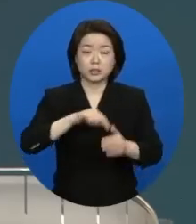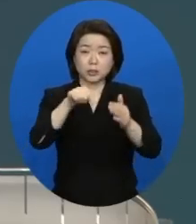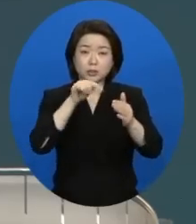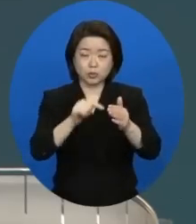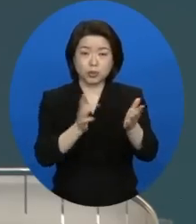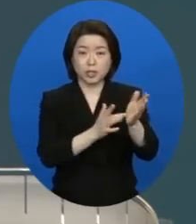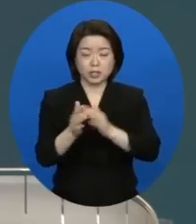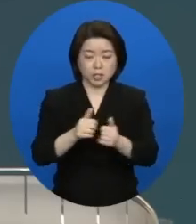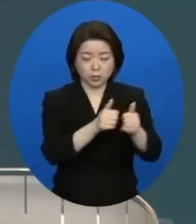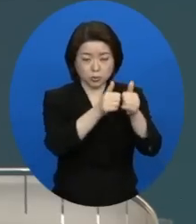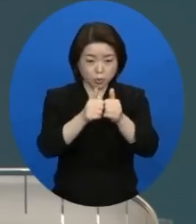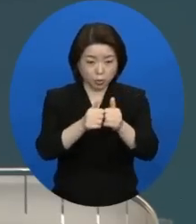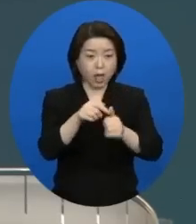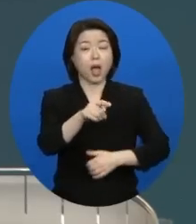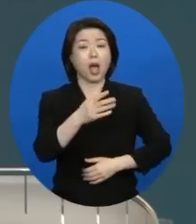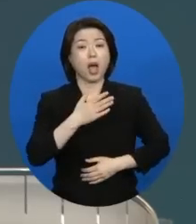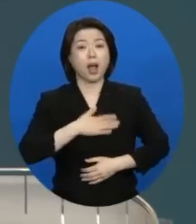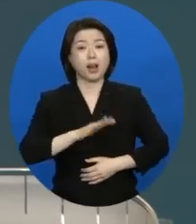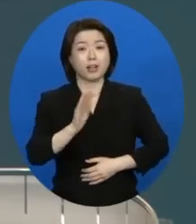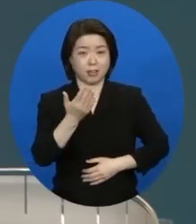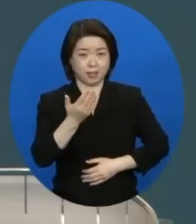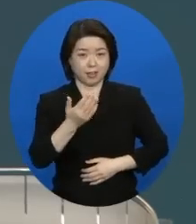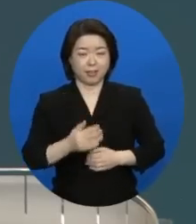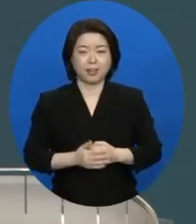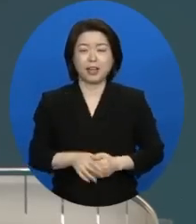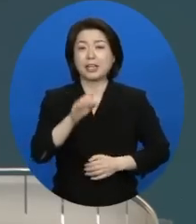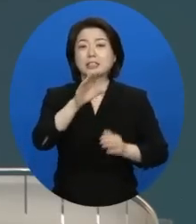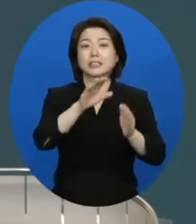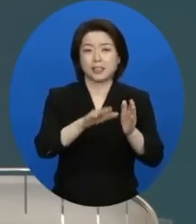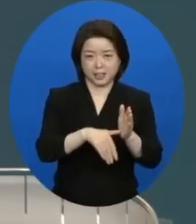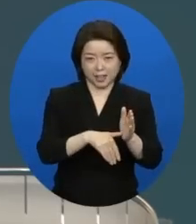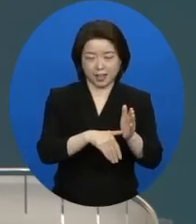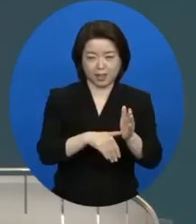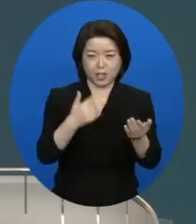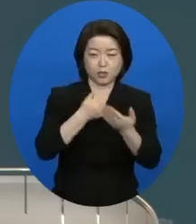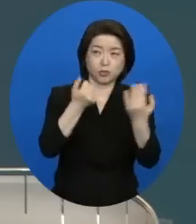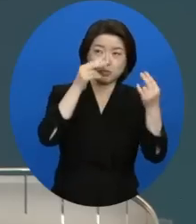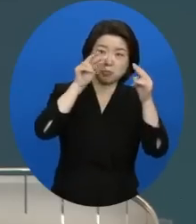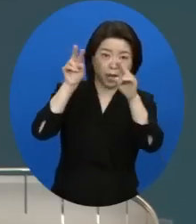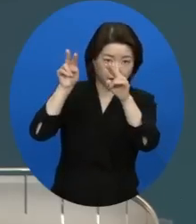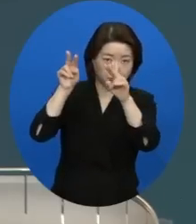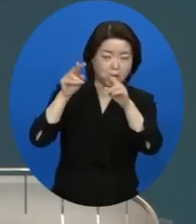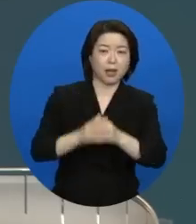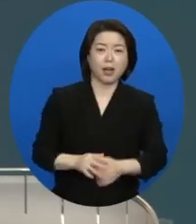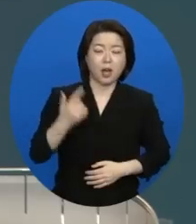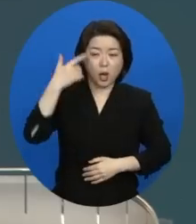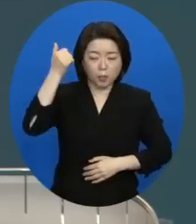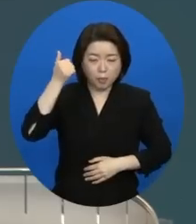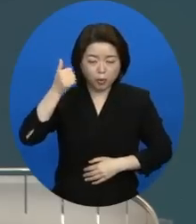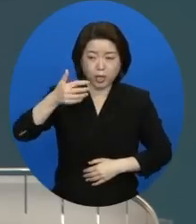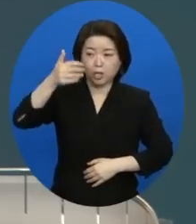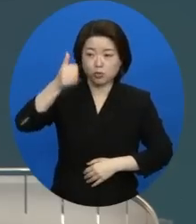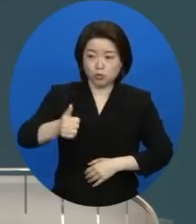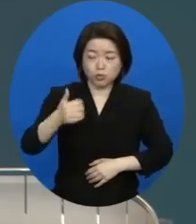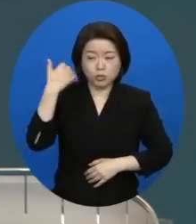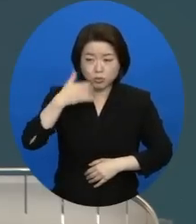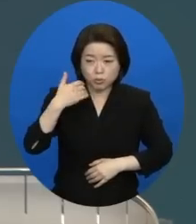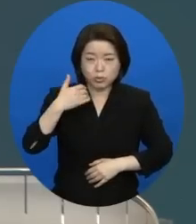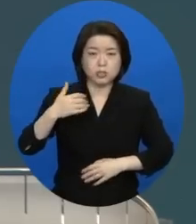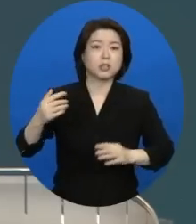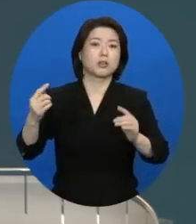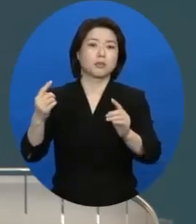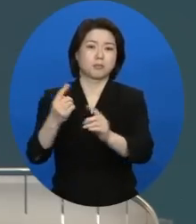예수 동행일기를 알게 되었습니다. 그제서야 주님을 바라보게 되고 목회의 주인을